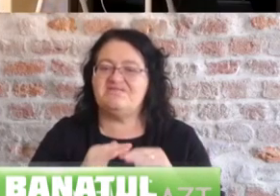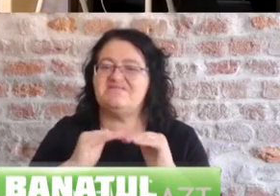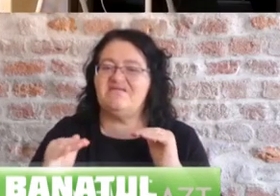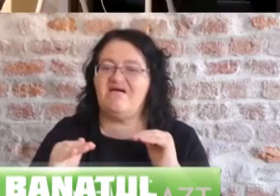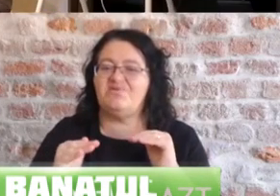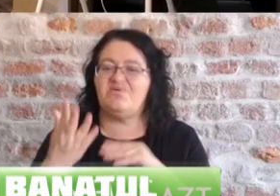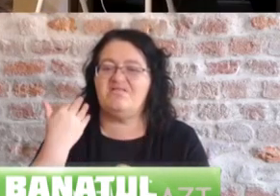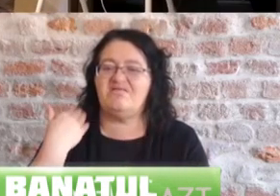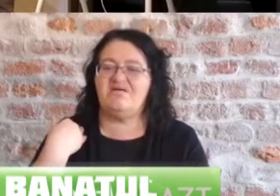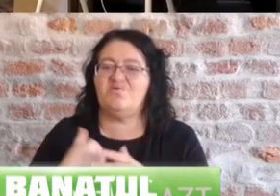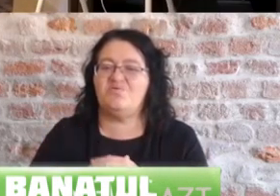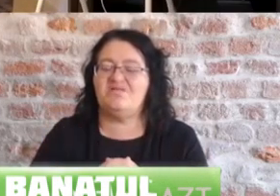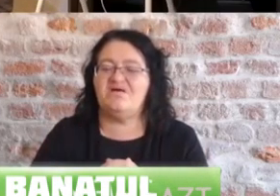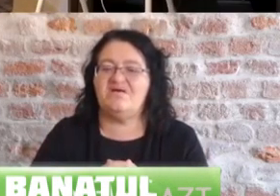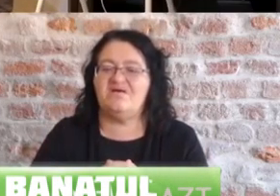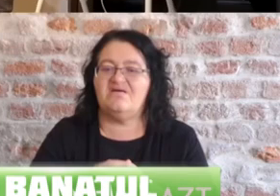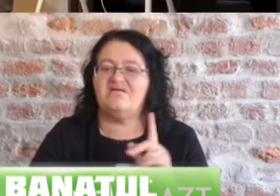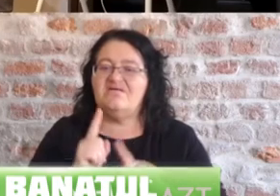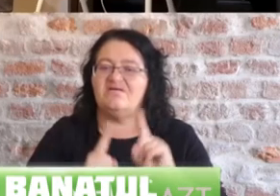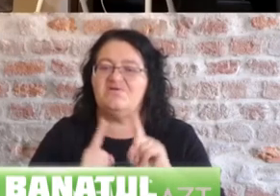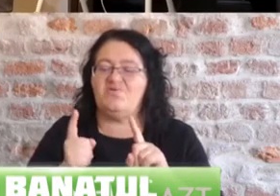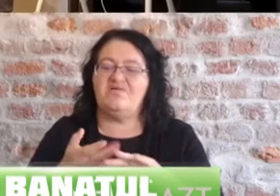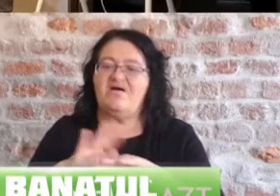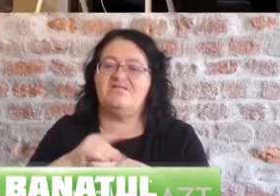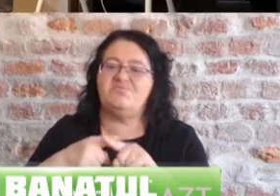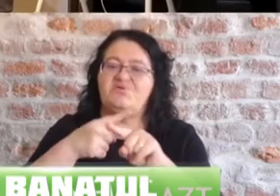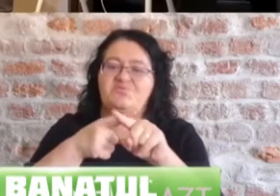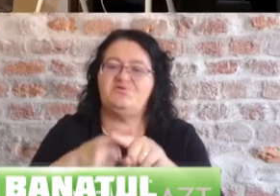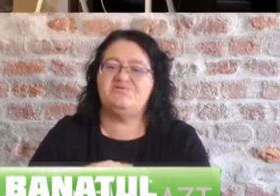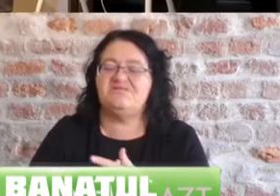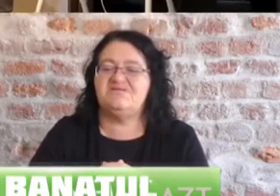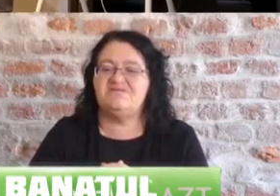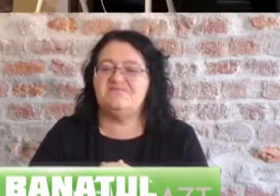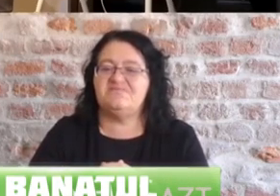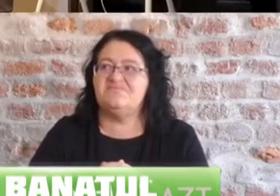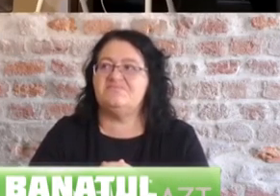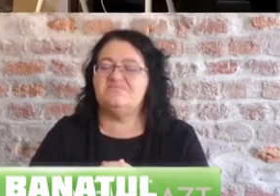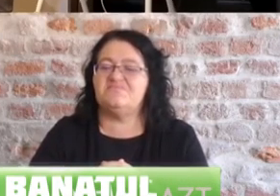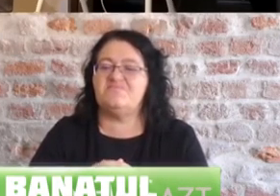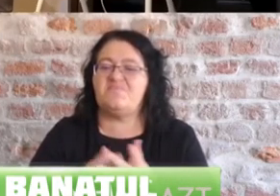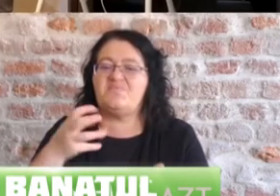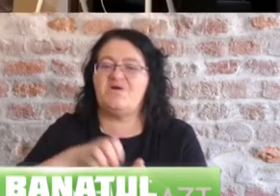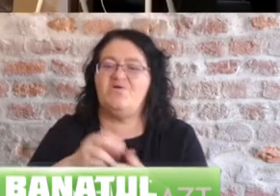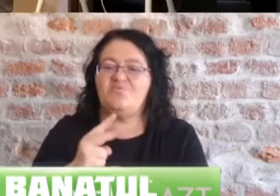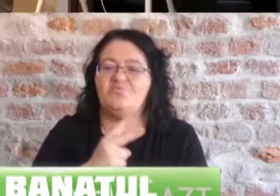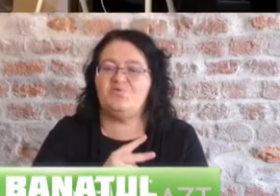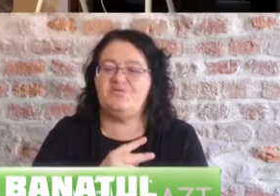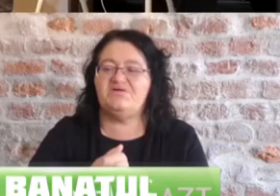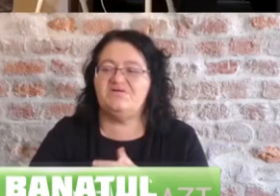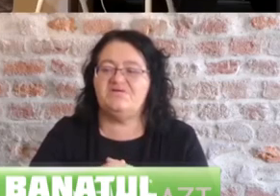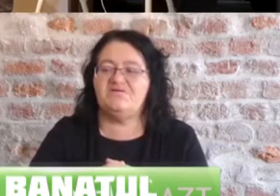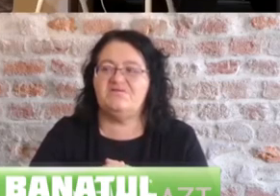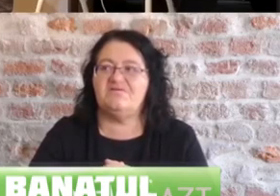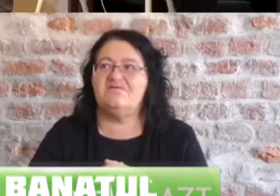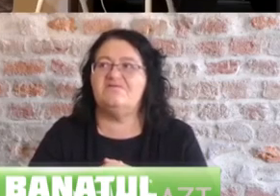straturile trecute, suprapuse, câteodată întâmplător, câteodată accidental, peste un spațiu public cu o istorie